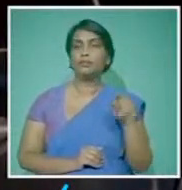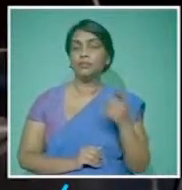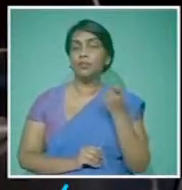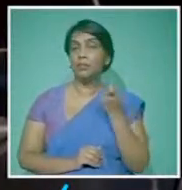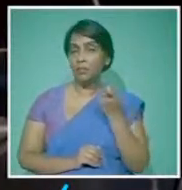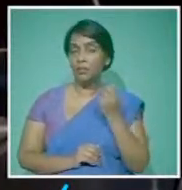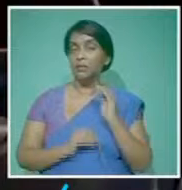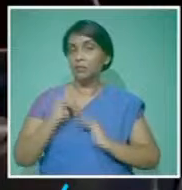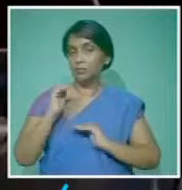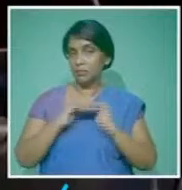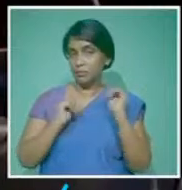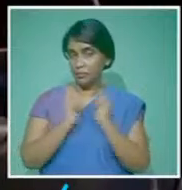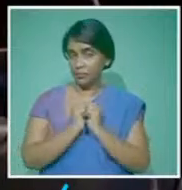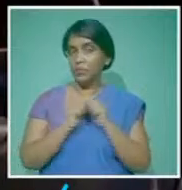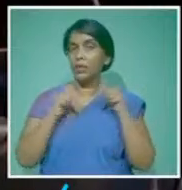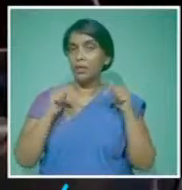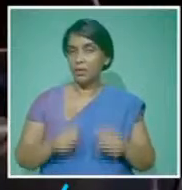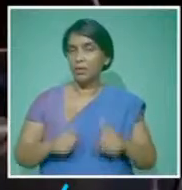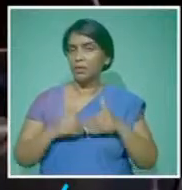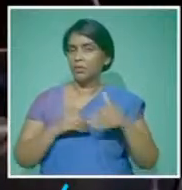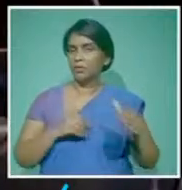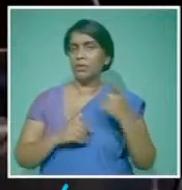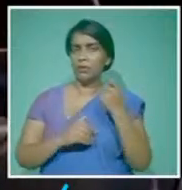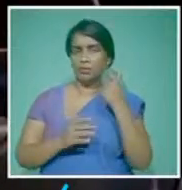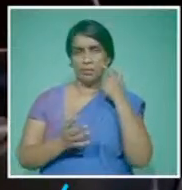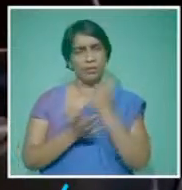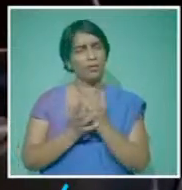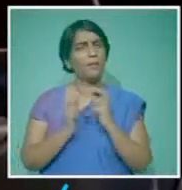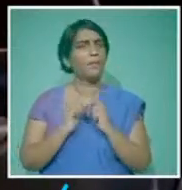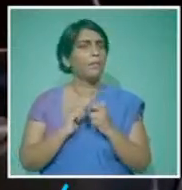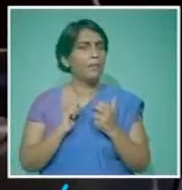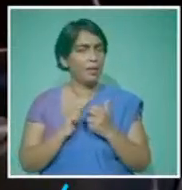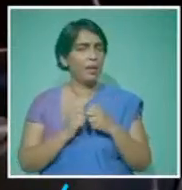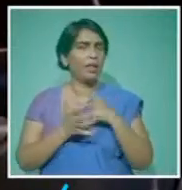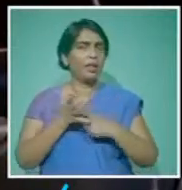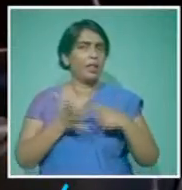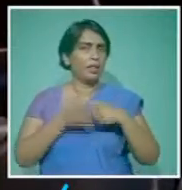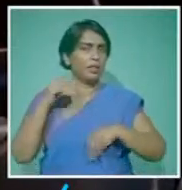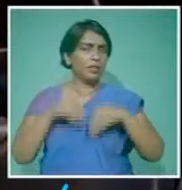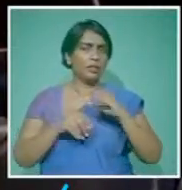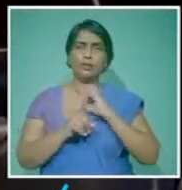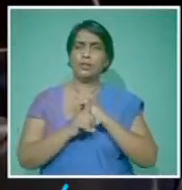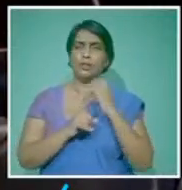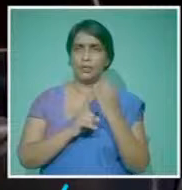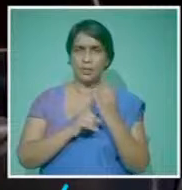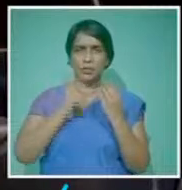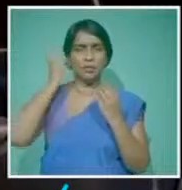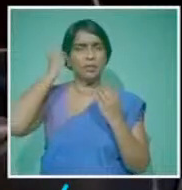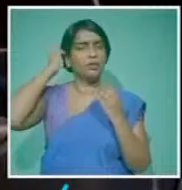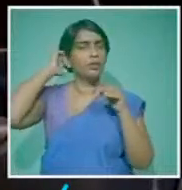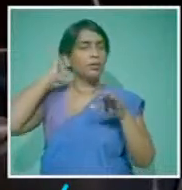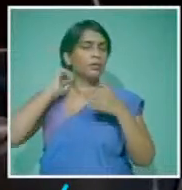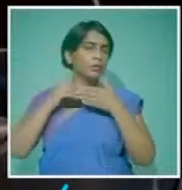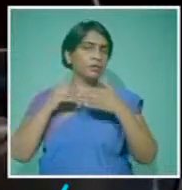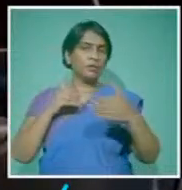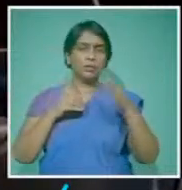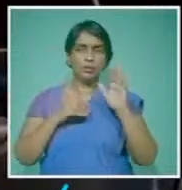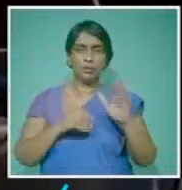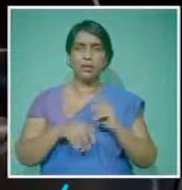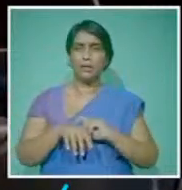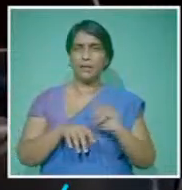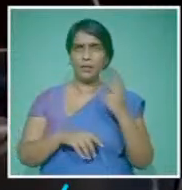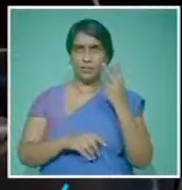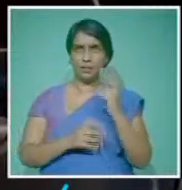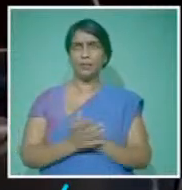ආර්ථික ක්‍රමයක් අද පවතින මේ ආර්ථික ක්‍රමයක් දේශපාලන සංස්කෘතියක් මෙච්චර කාලයක් මම මිනිත්තු දෙකක